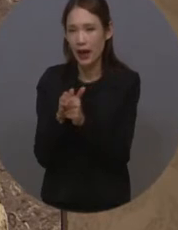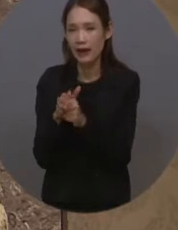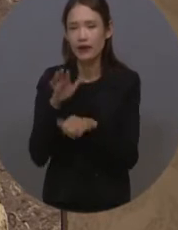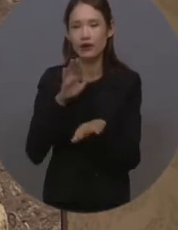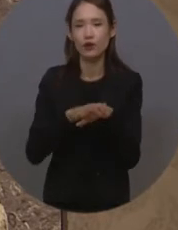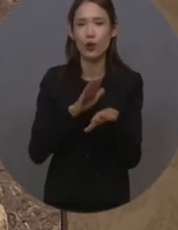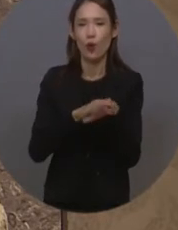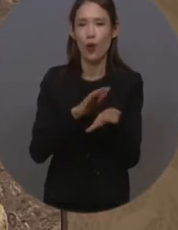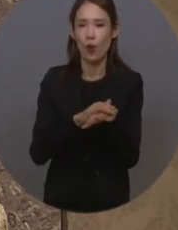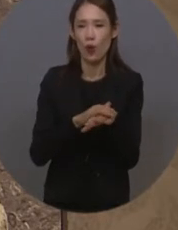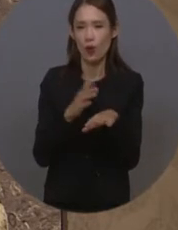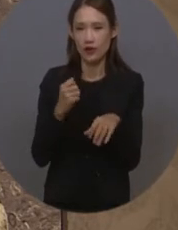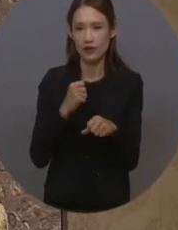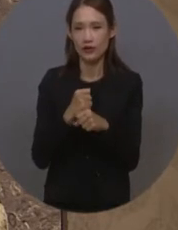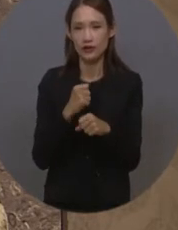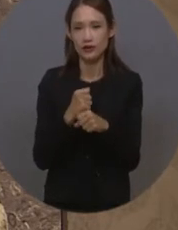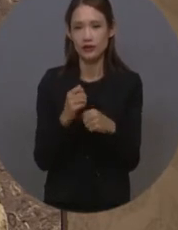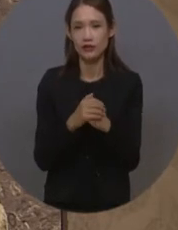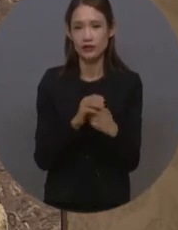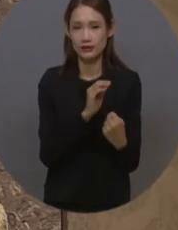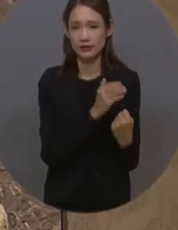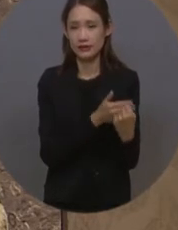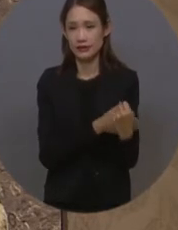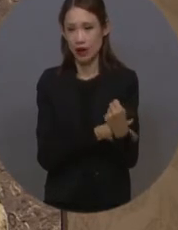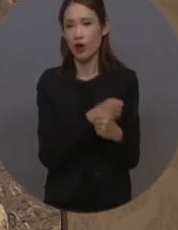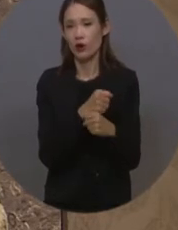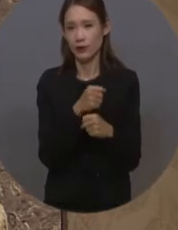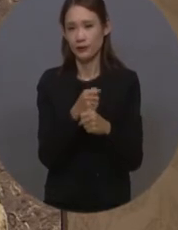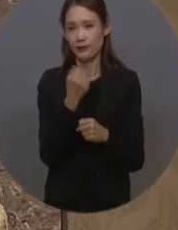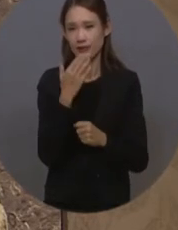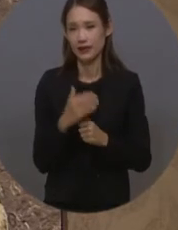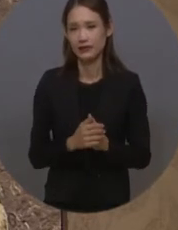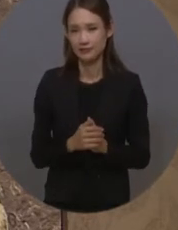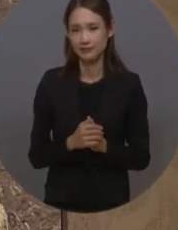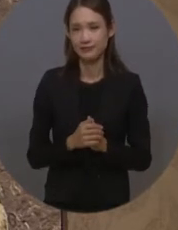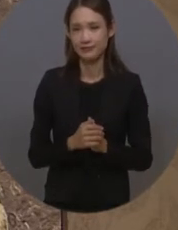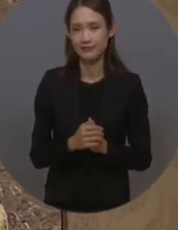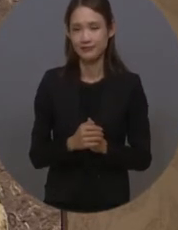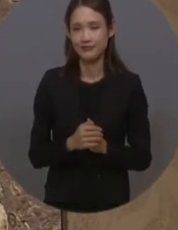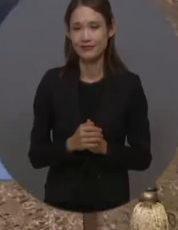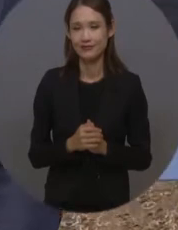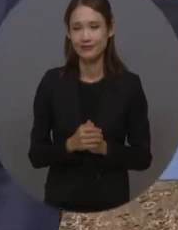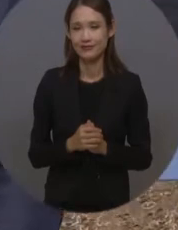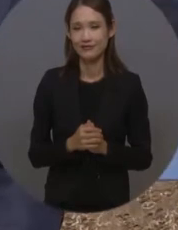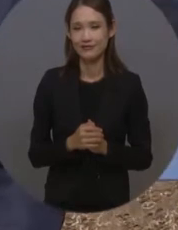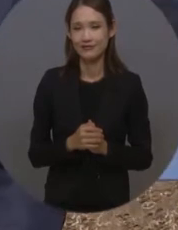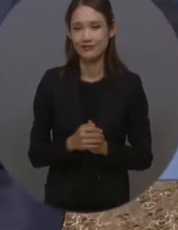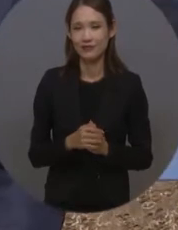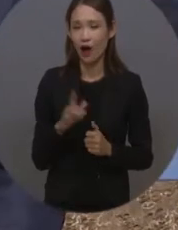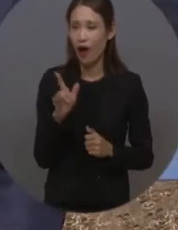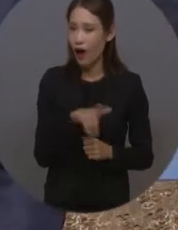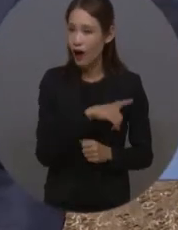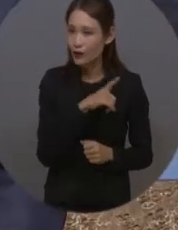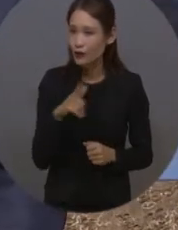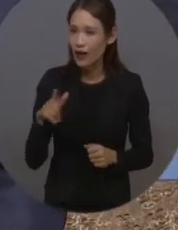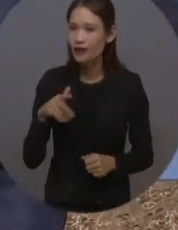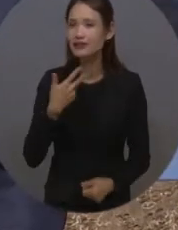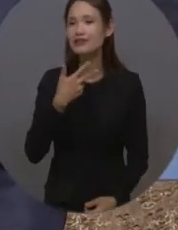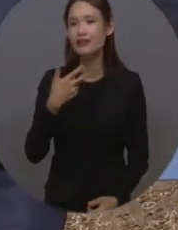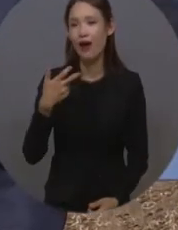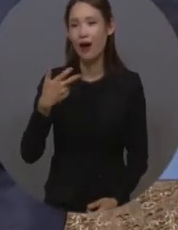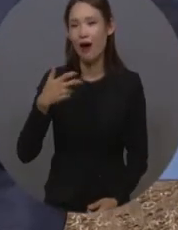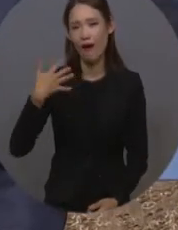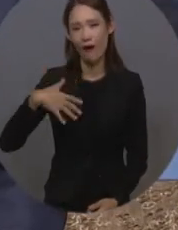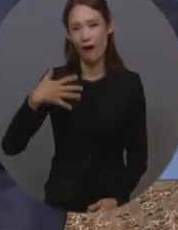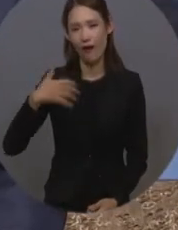해내는 우리 저희들의 능력이, 생산 능력이 그만큼 되고 있다라는 거죠. 하루에 70켤레면 정말 대단한데요.